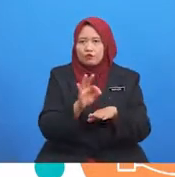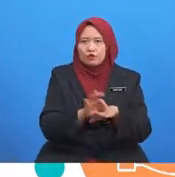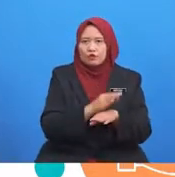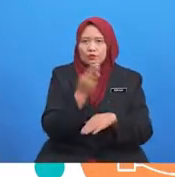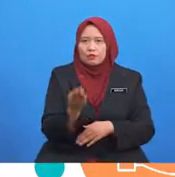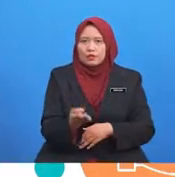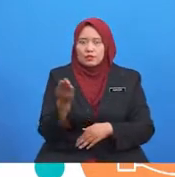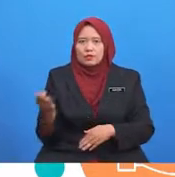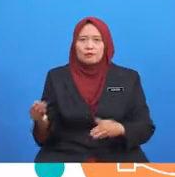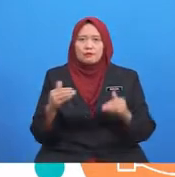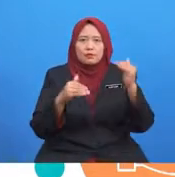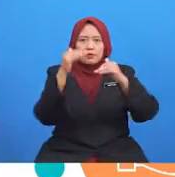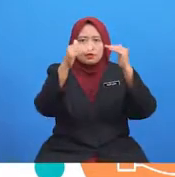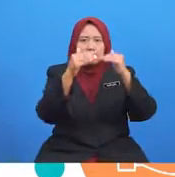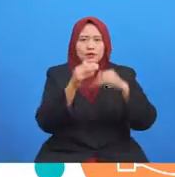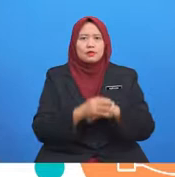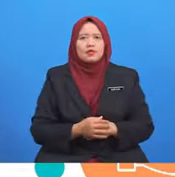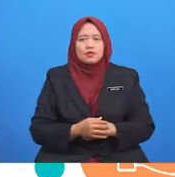aksesori dan reka bentuk.